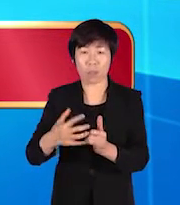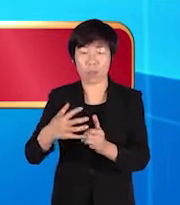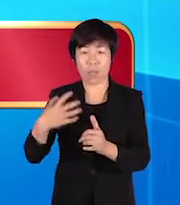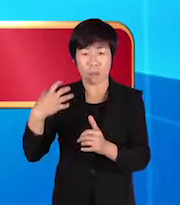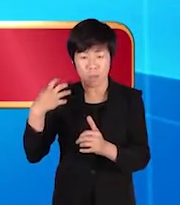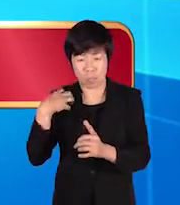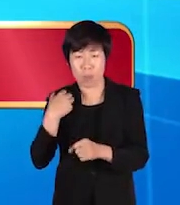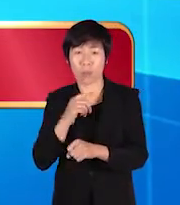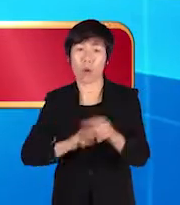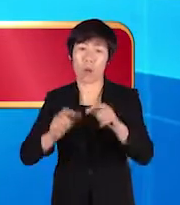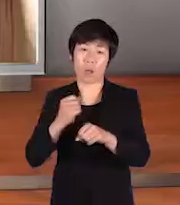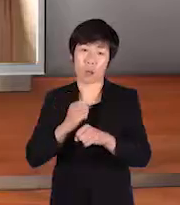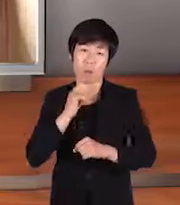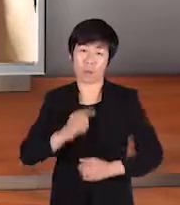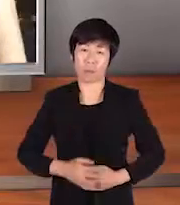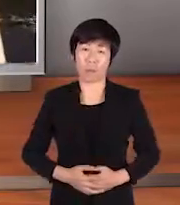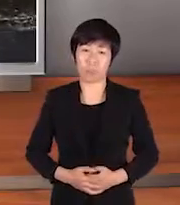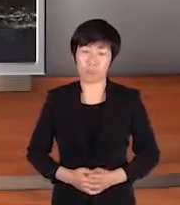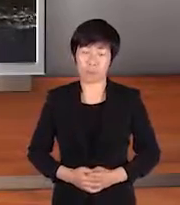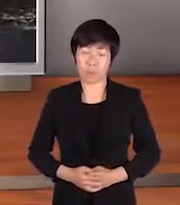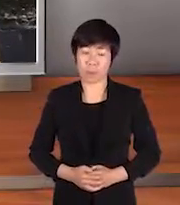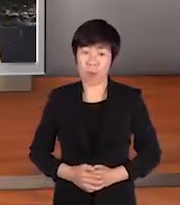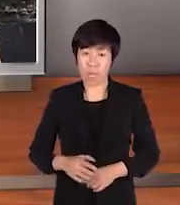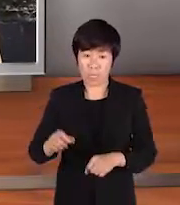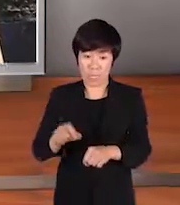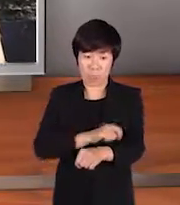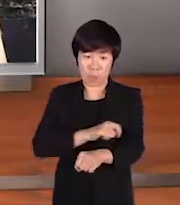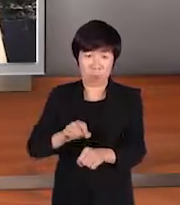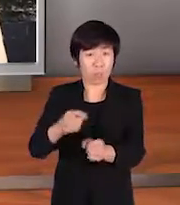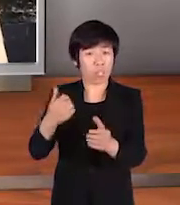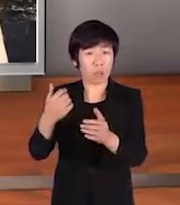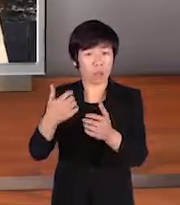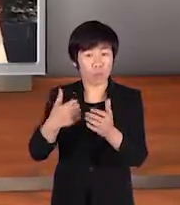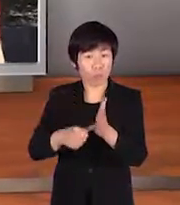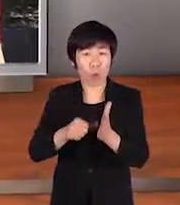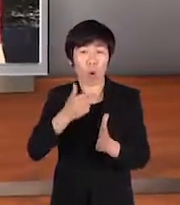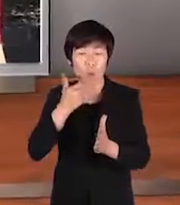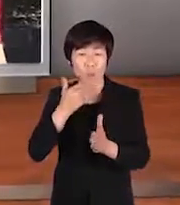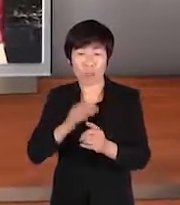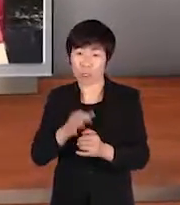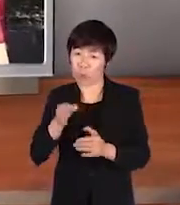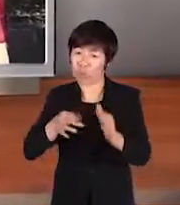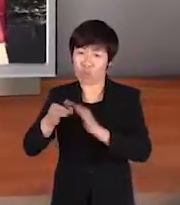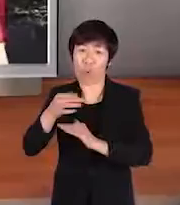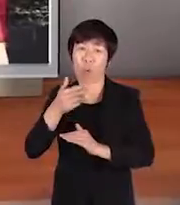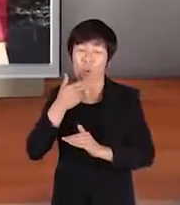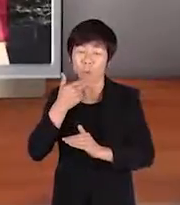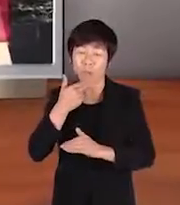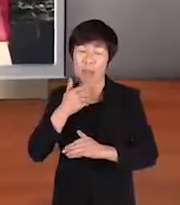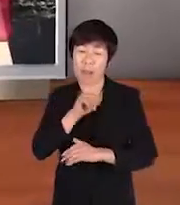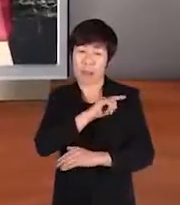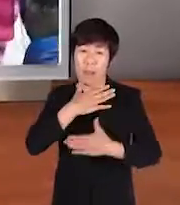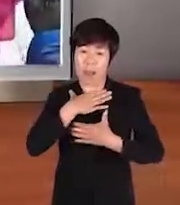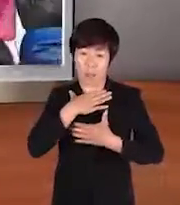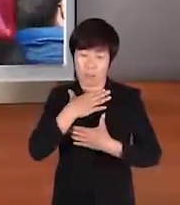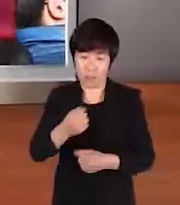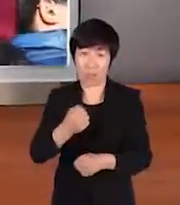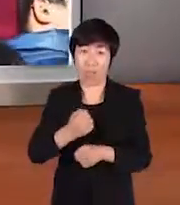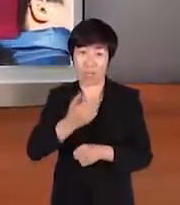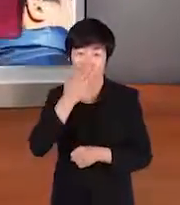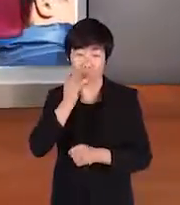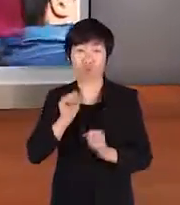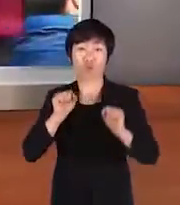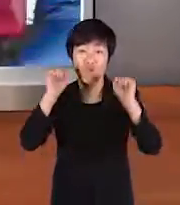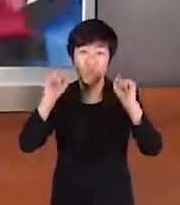역할을 강화하기로 했습니다. 특별한 장비나 경제적인 투자 없이도 가장 안전하게 할 수 있는